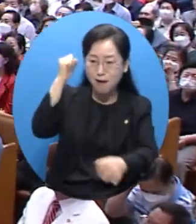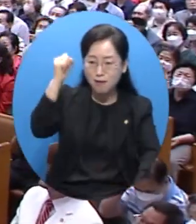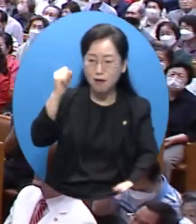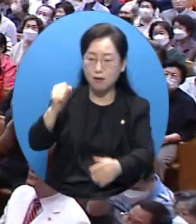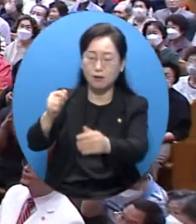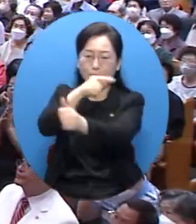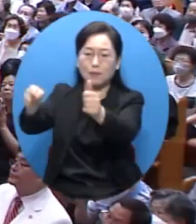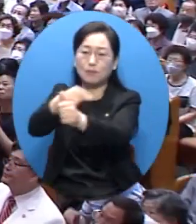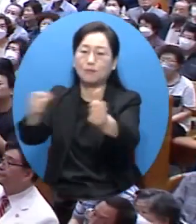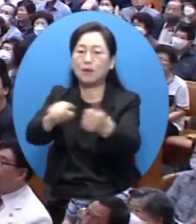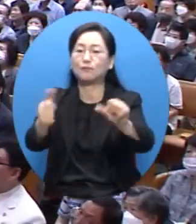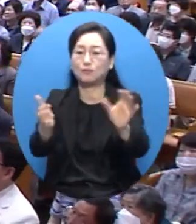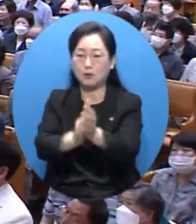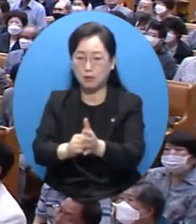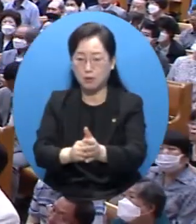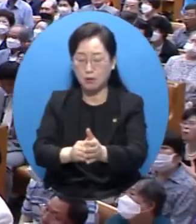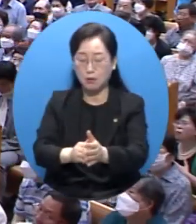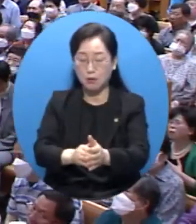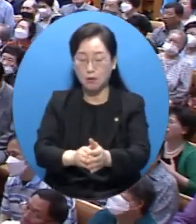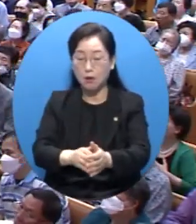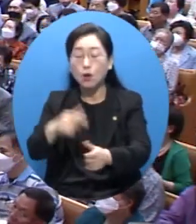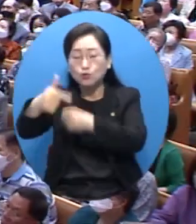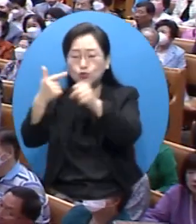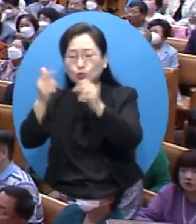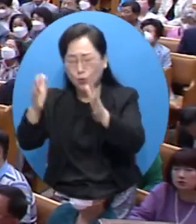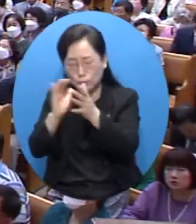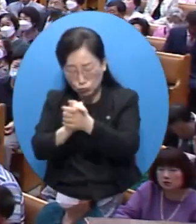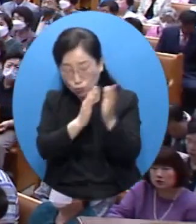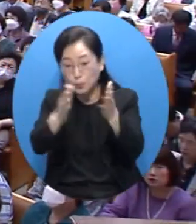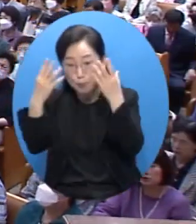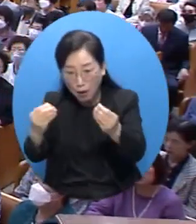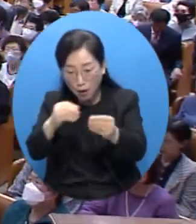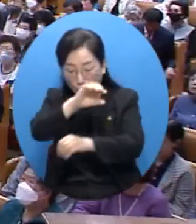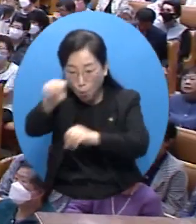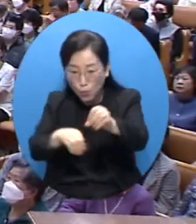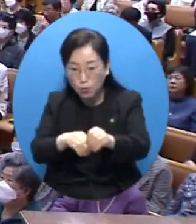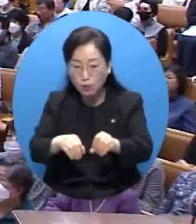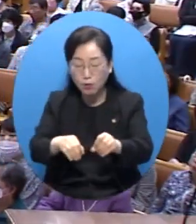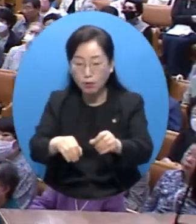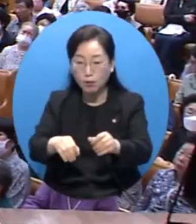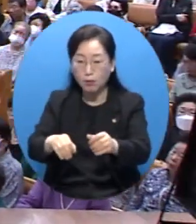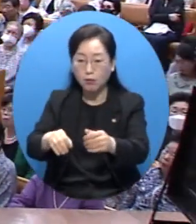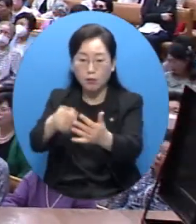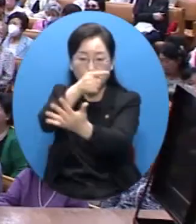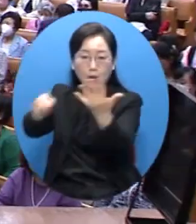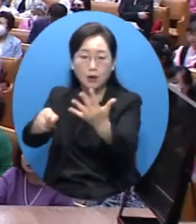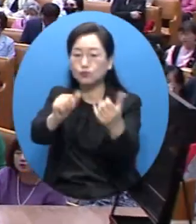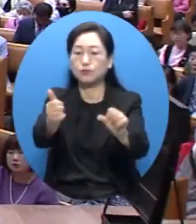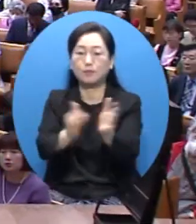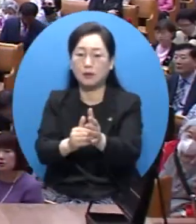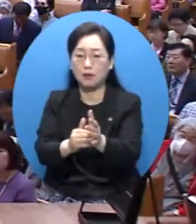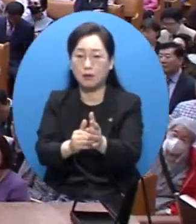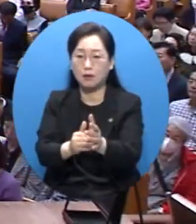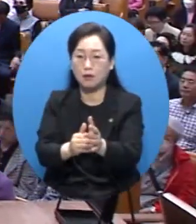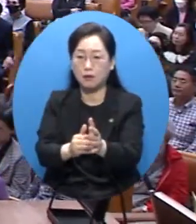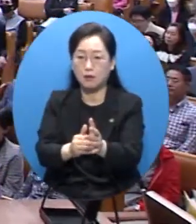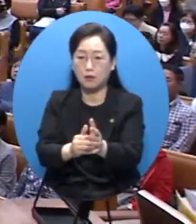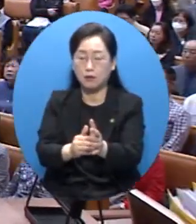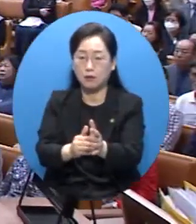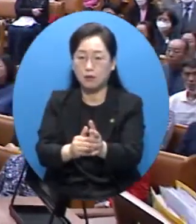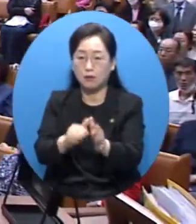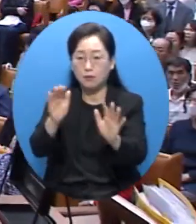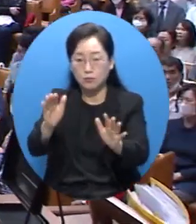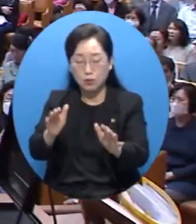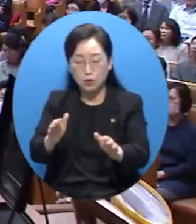그들을 위해서 6년 동안 기도하며 갔는데 그들에게 창을 찔러 준 것입니다. 사나 맹수나 이런 것으로 자기를 보호해서